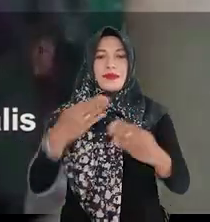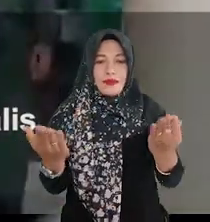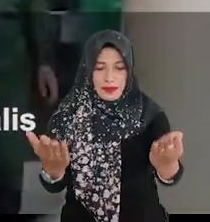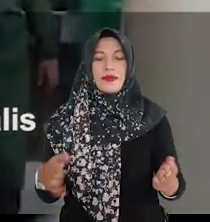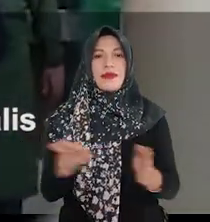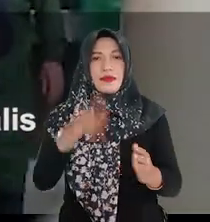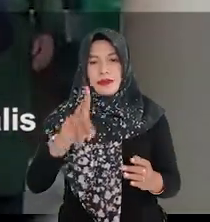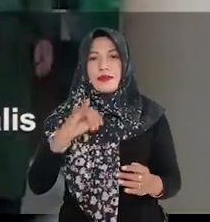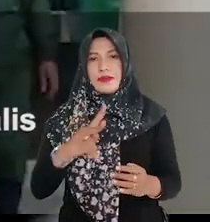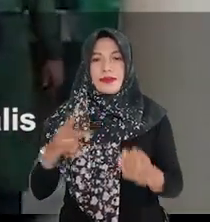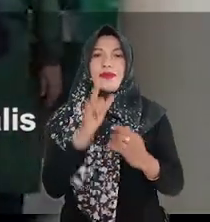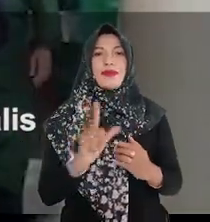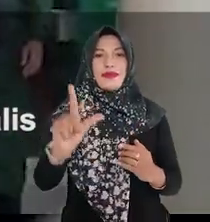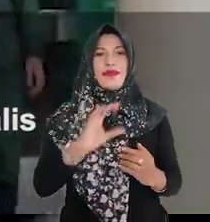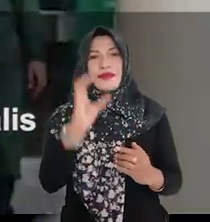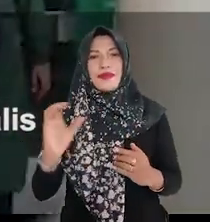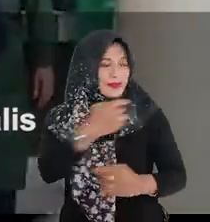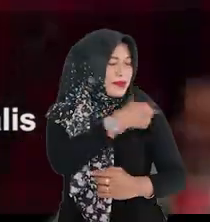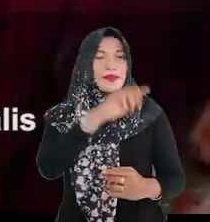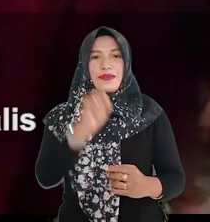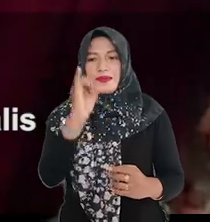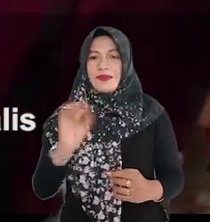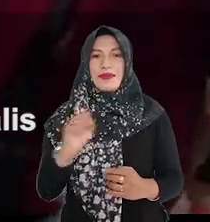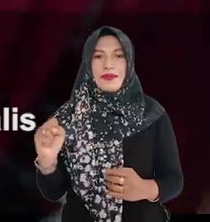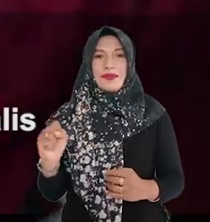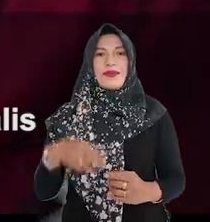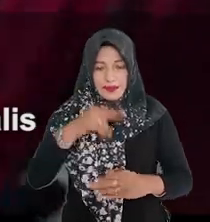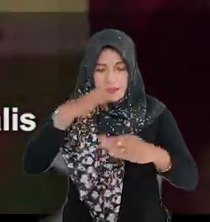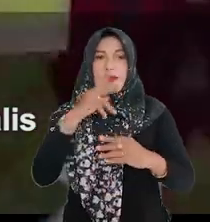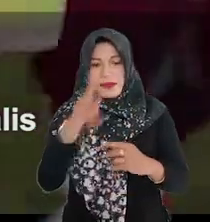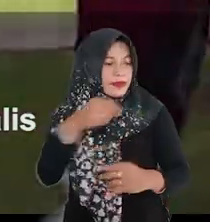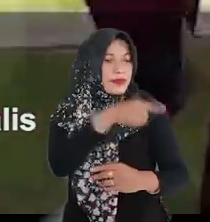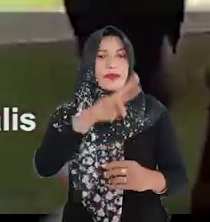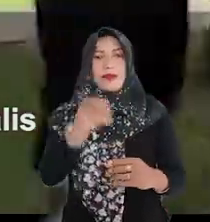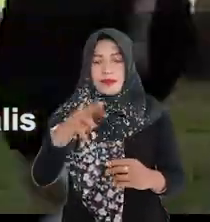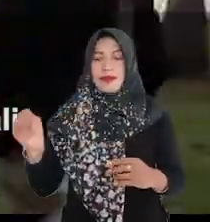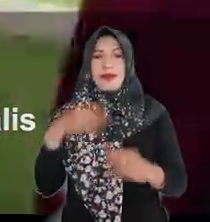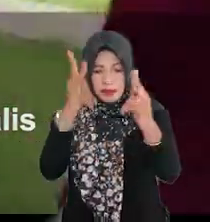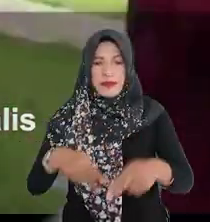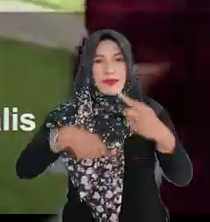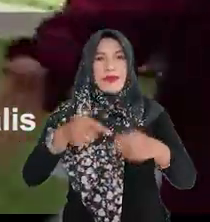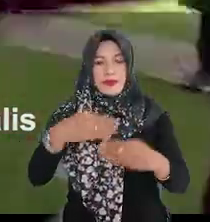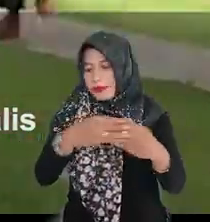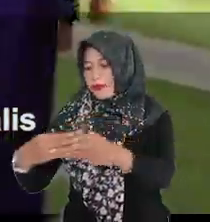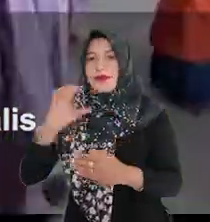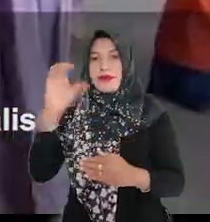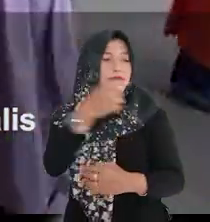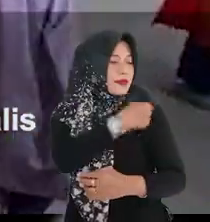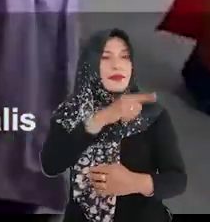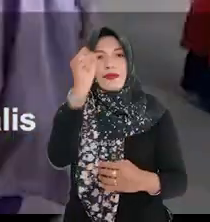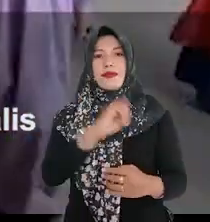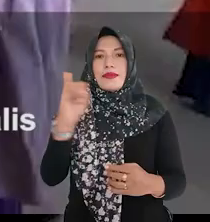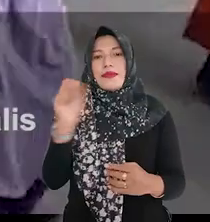memberikan pelayanan poliklinik langsung oleh dokter spesialis tindakan medis Presiden harus selalu didampingi